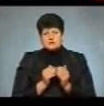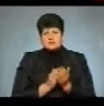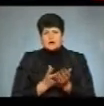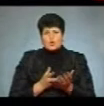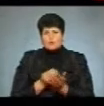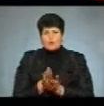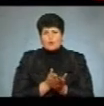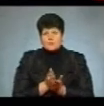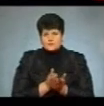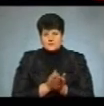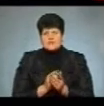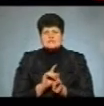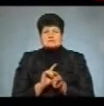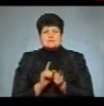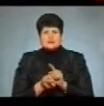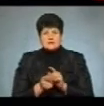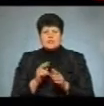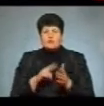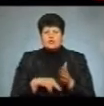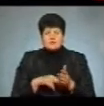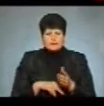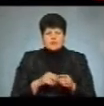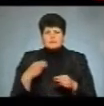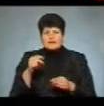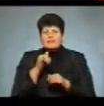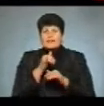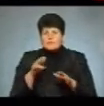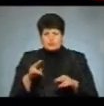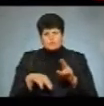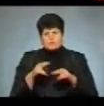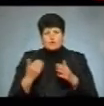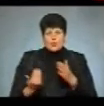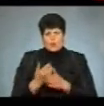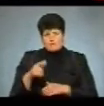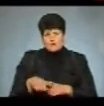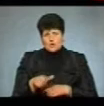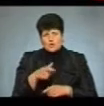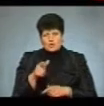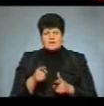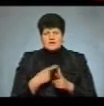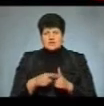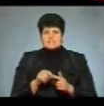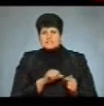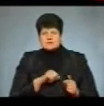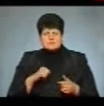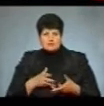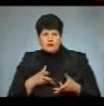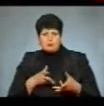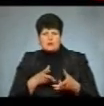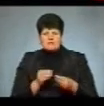платежі та змінити податки. Президент також не може побудувати нові дороги чи самостійно вплинути